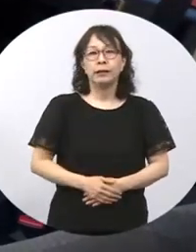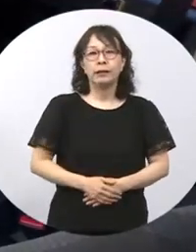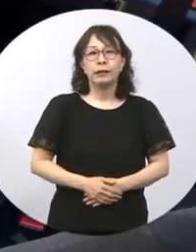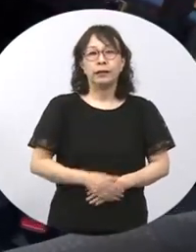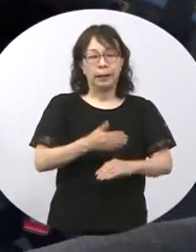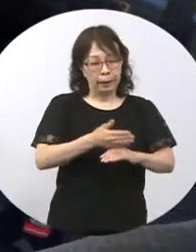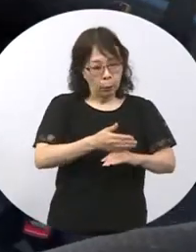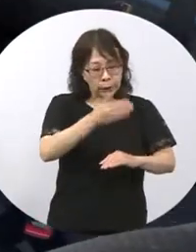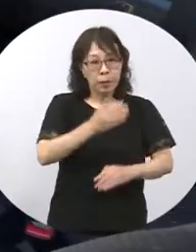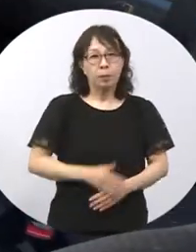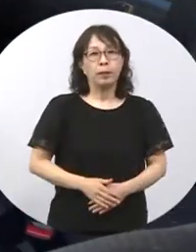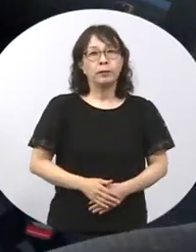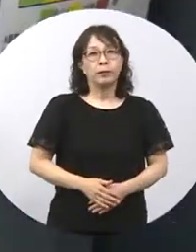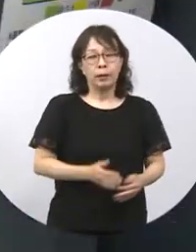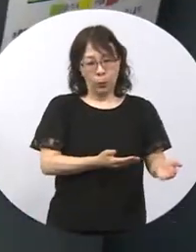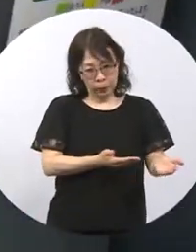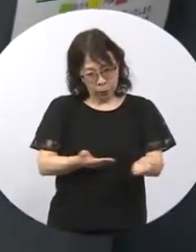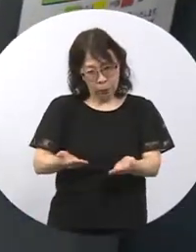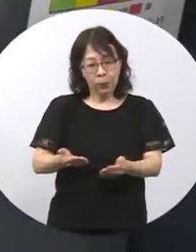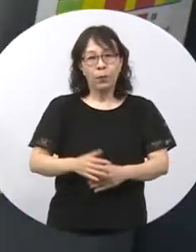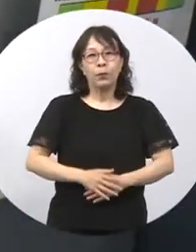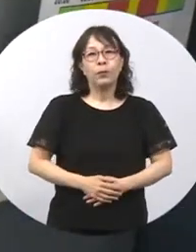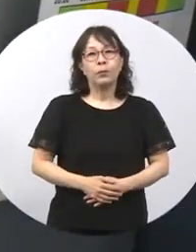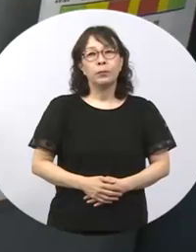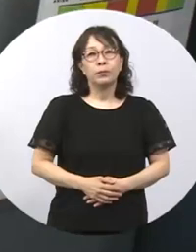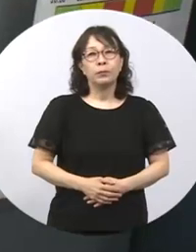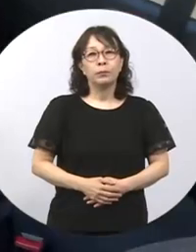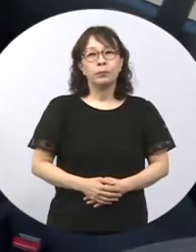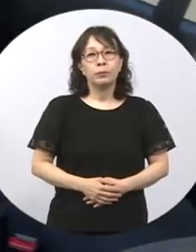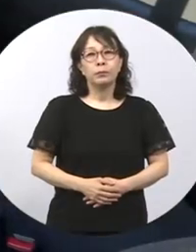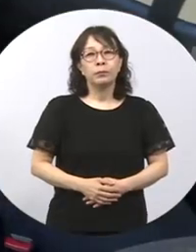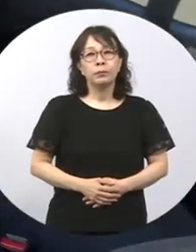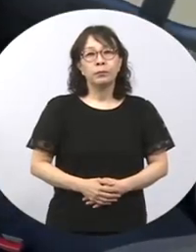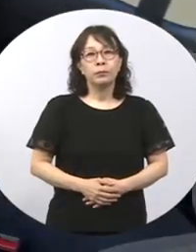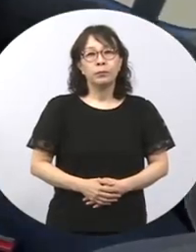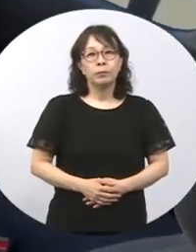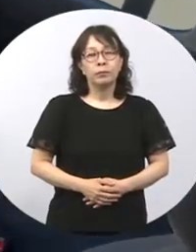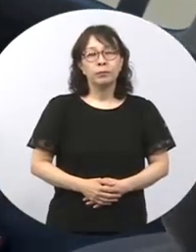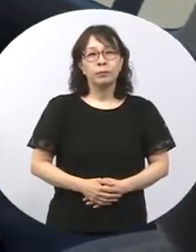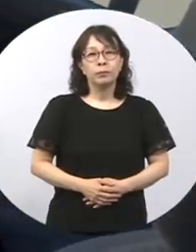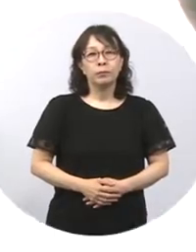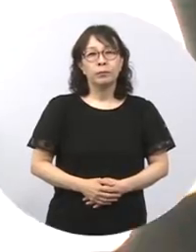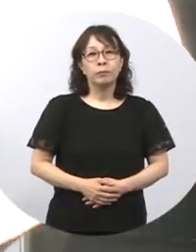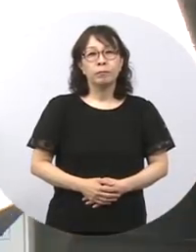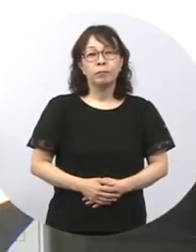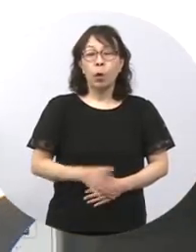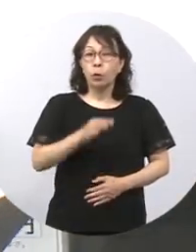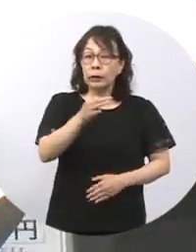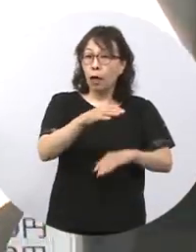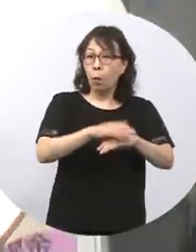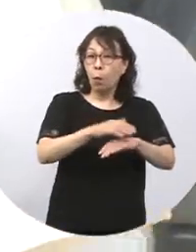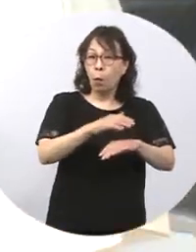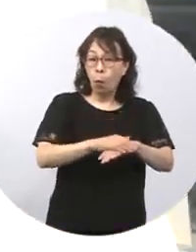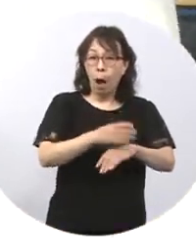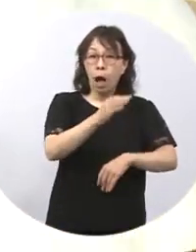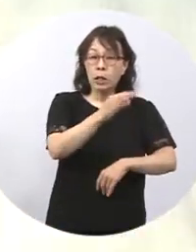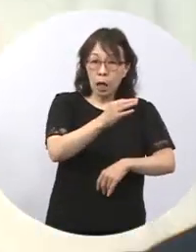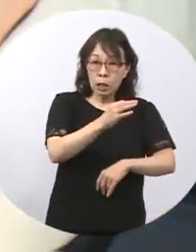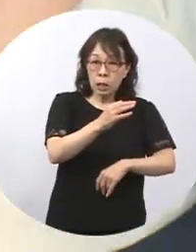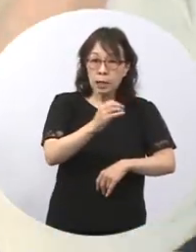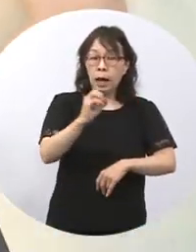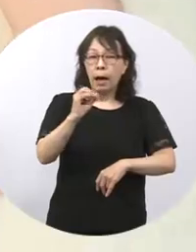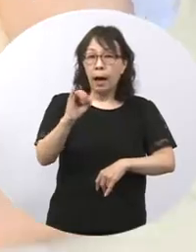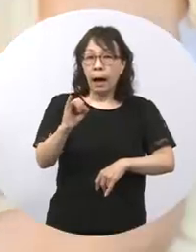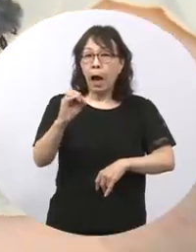0001番です。 はい、ありがとうございます、はい、どうぞじゃあお乗りください。 はい、失礼します。 はい、お支払い方法は現金か